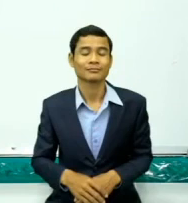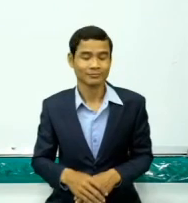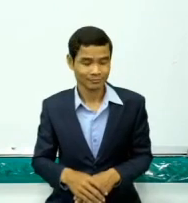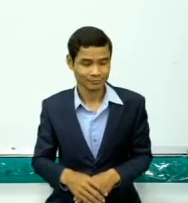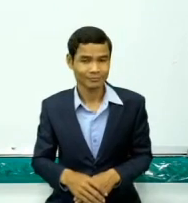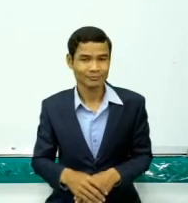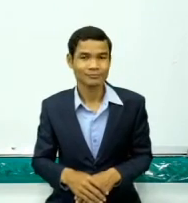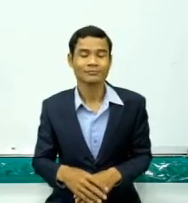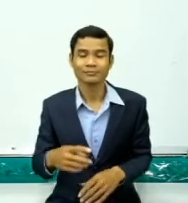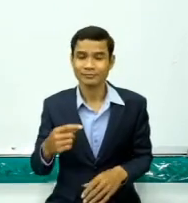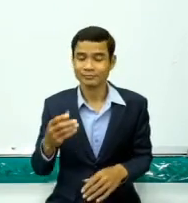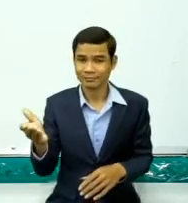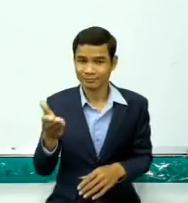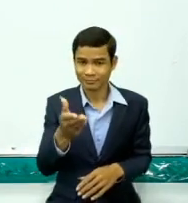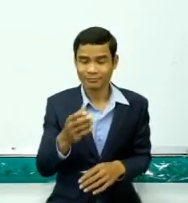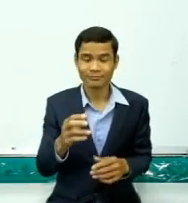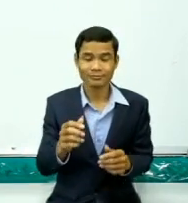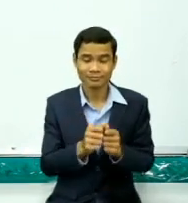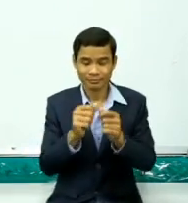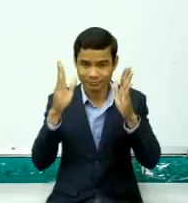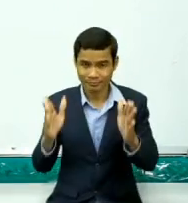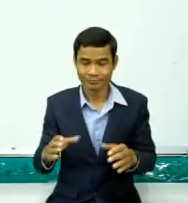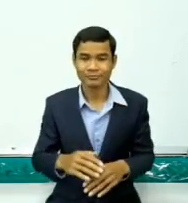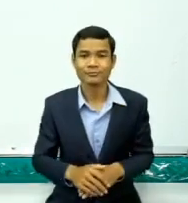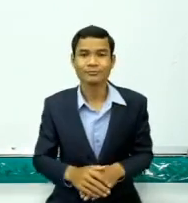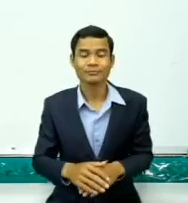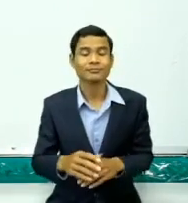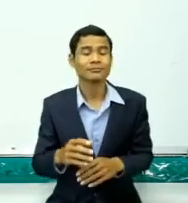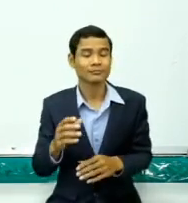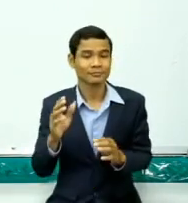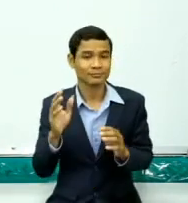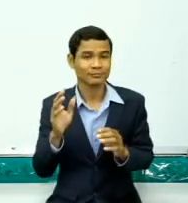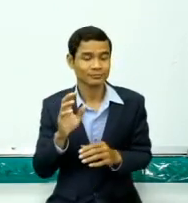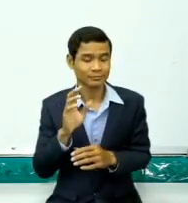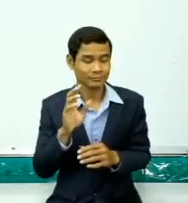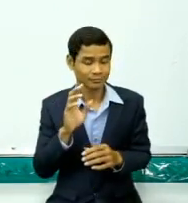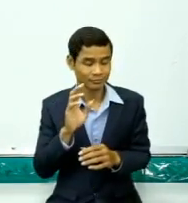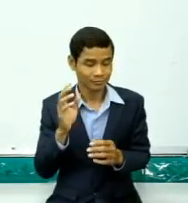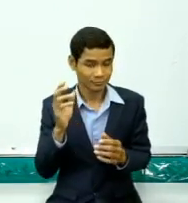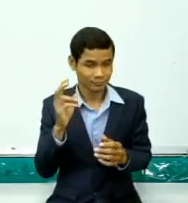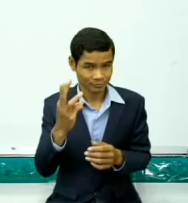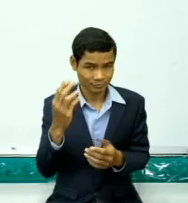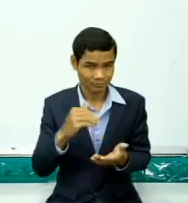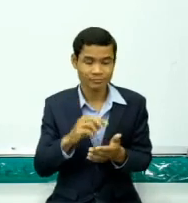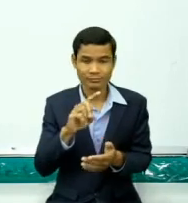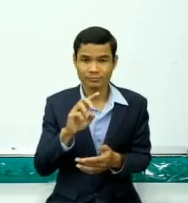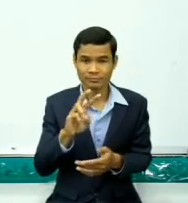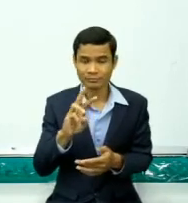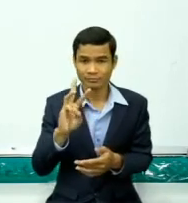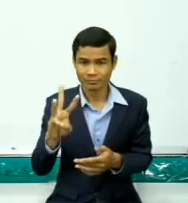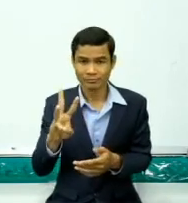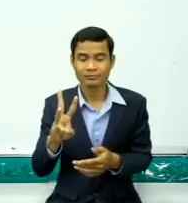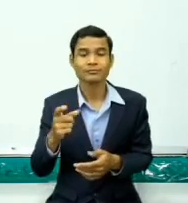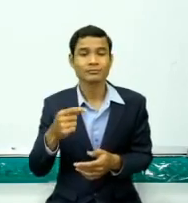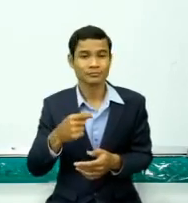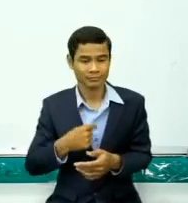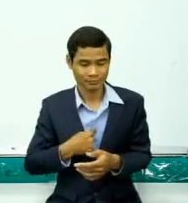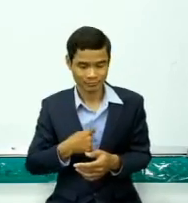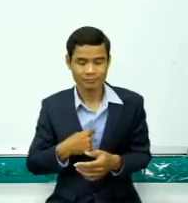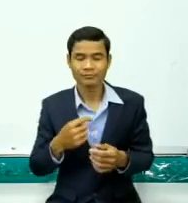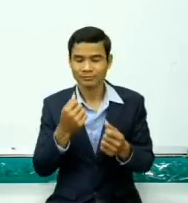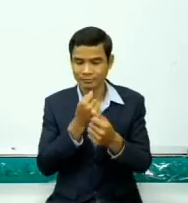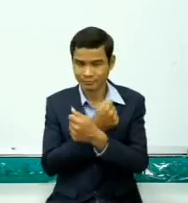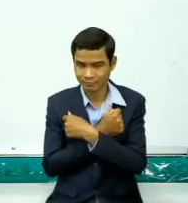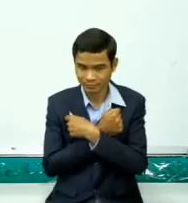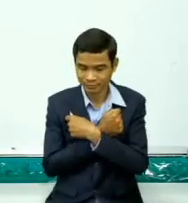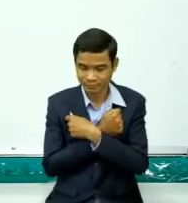cha tại lớp con chơi luôn thôi chỉ mỗi nãy cứ ta chẳng té đại bay đón mỗi tí bay